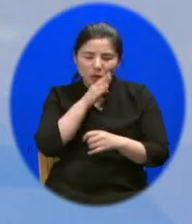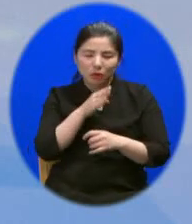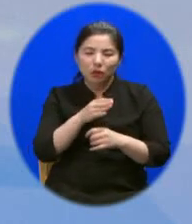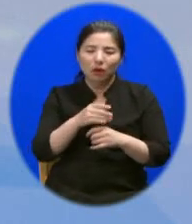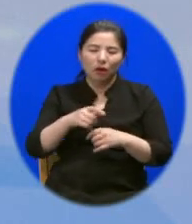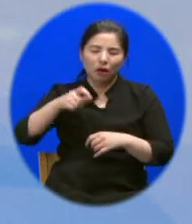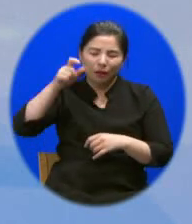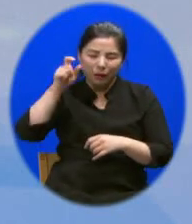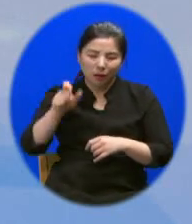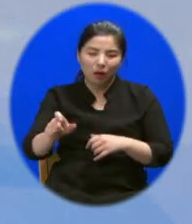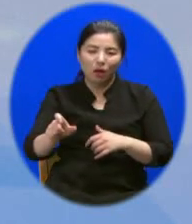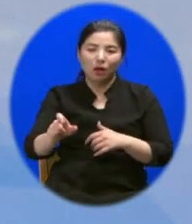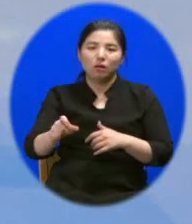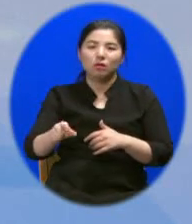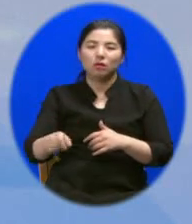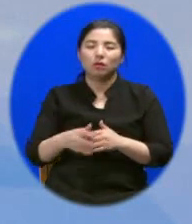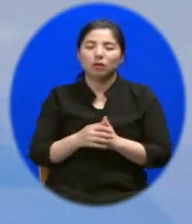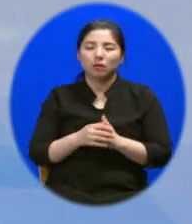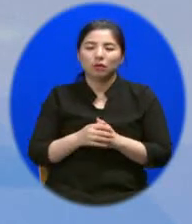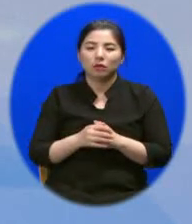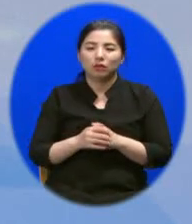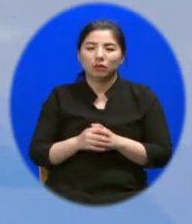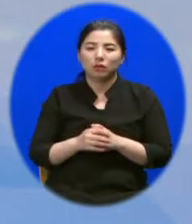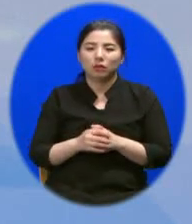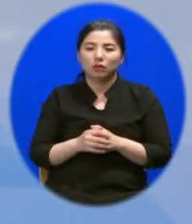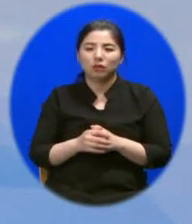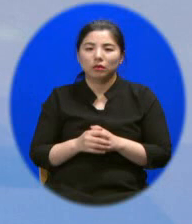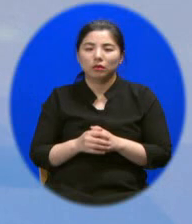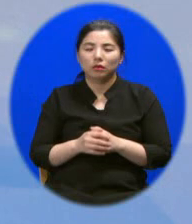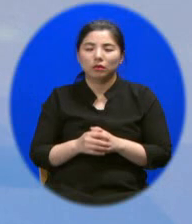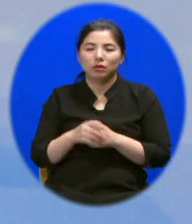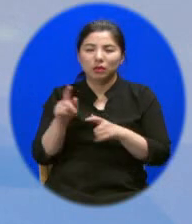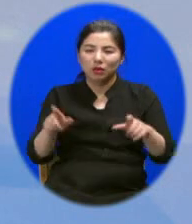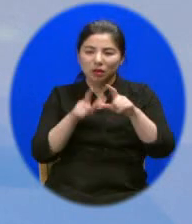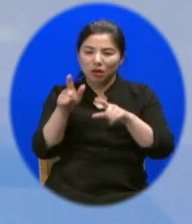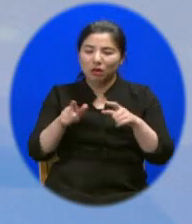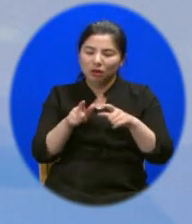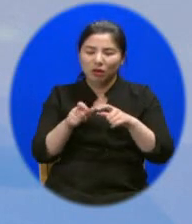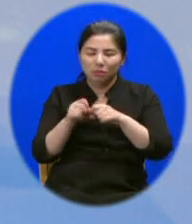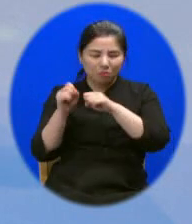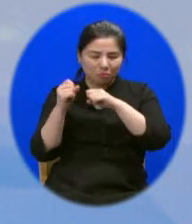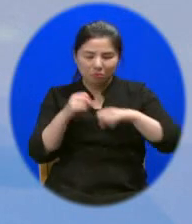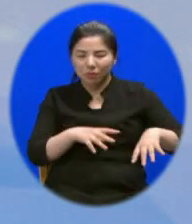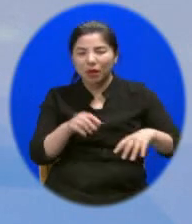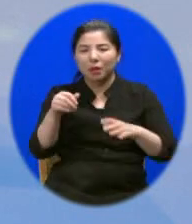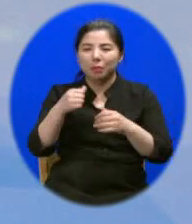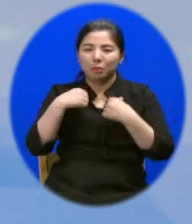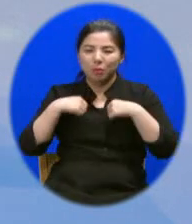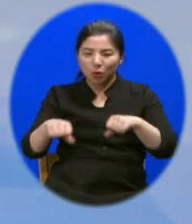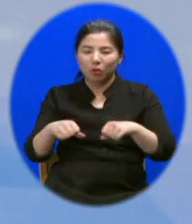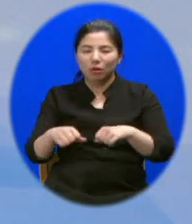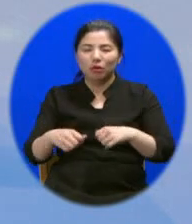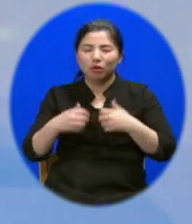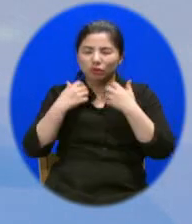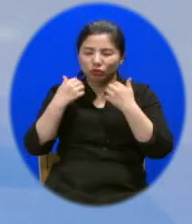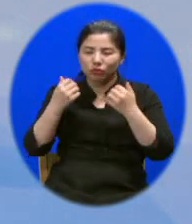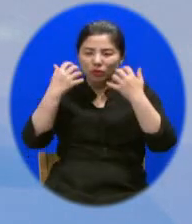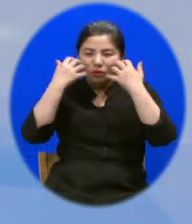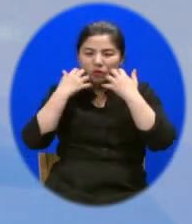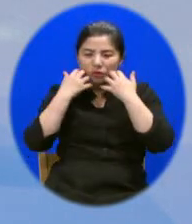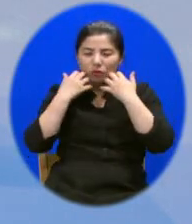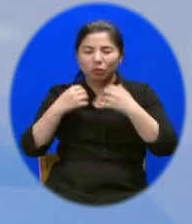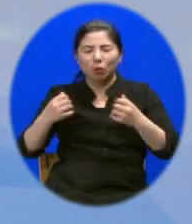강하게 정말 생겨 마저도 포기한 채 그 추운날 그 더운날 아 반대